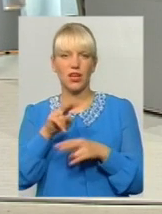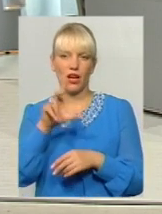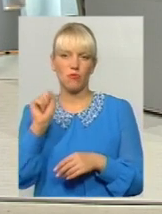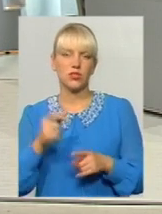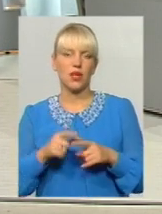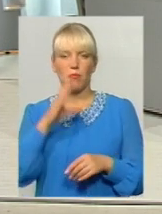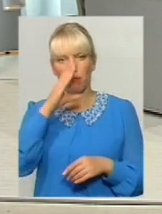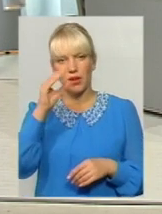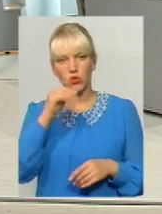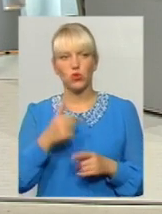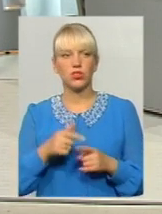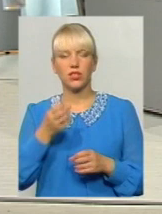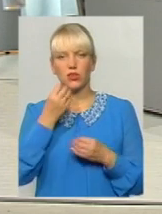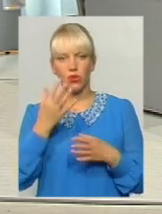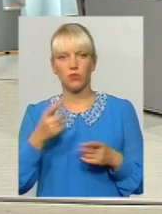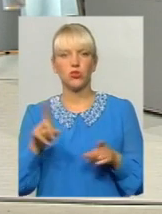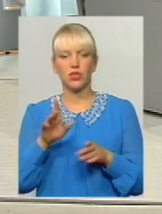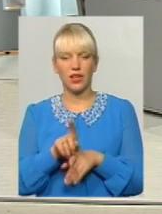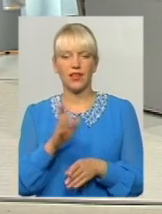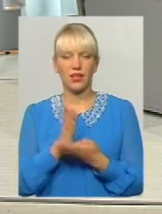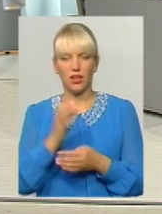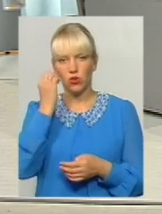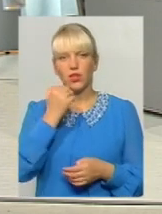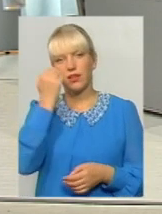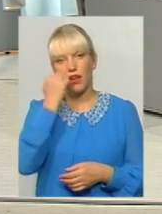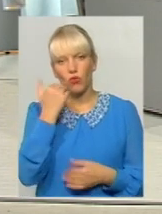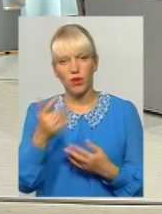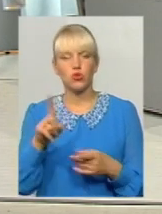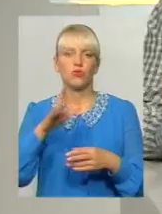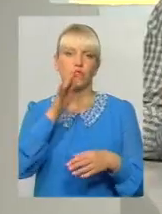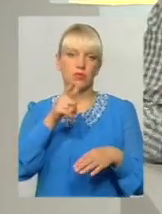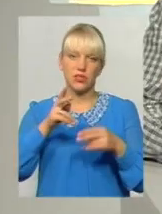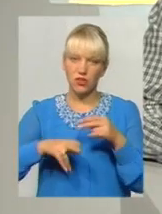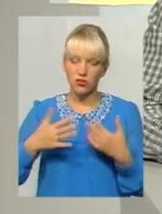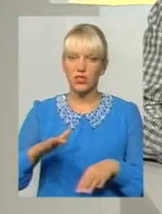справді повідомляють. Шановні, я буду вам дякувати, тому що наш час добігає до завершення.